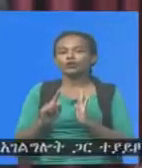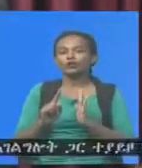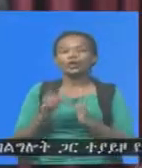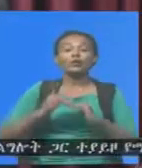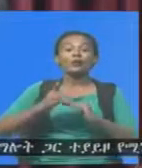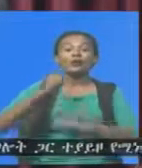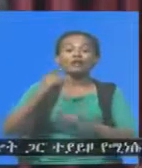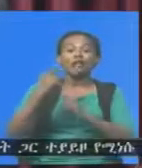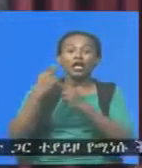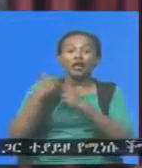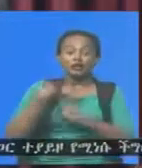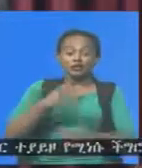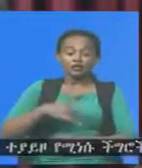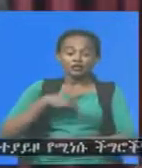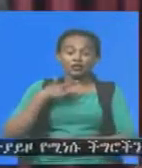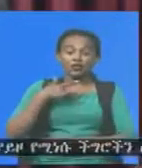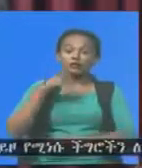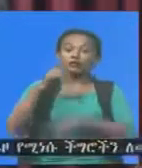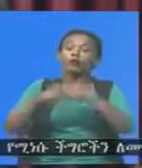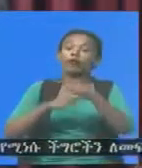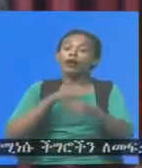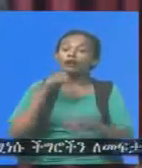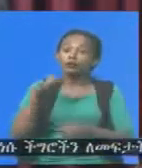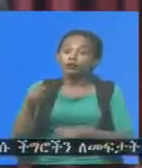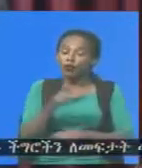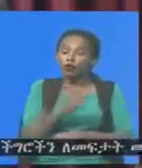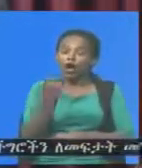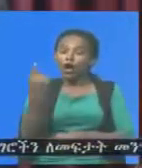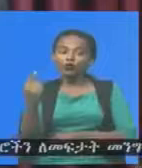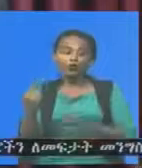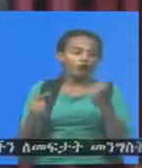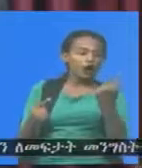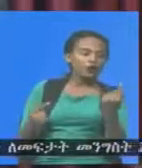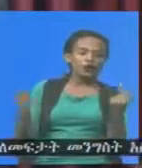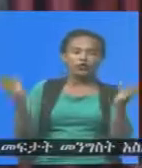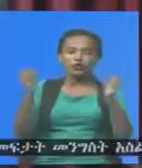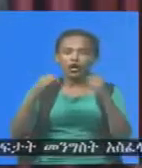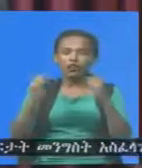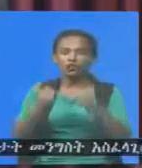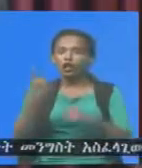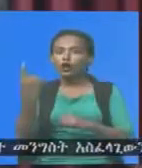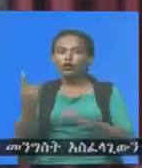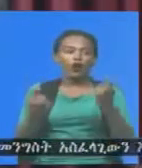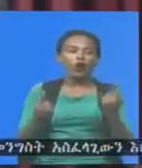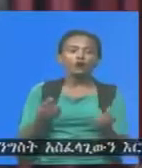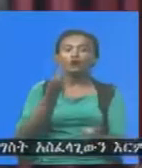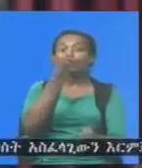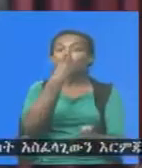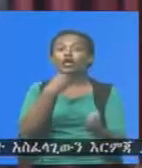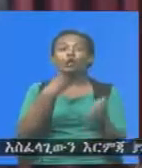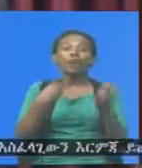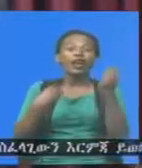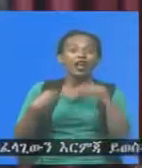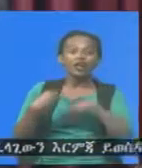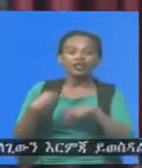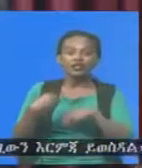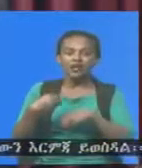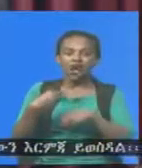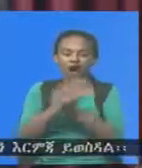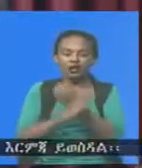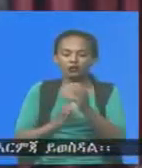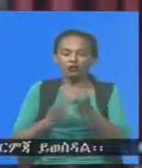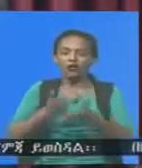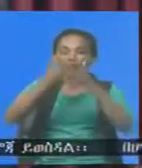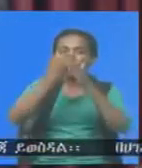በከፍተኛ ኃላፊነት ስሜት የማይሄድበት ከሆነ አንዱን ካንዱ ያጋጨን አንዱን ካንዱ ያባላን ሀገር መገንባት ብቻ ሳይሆን